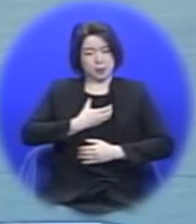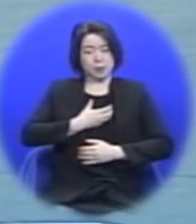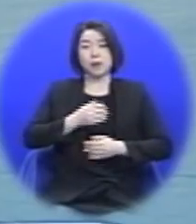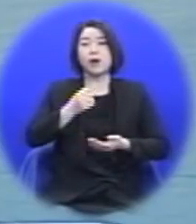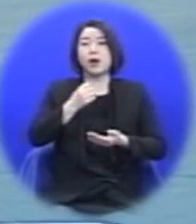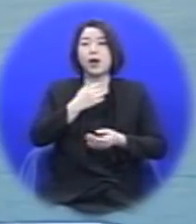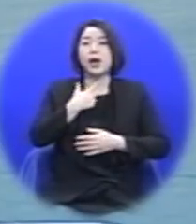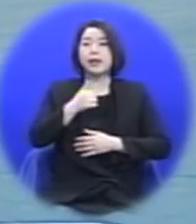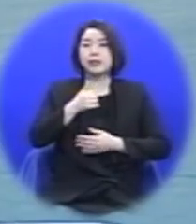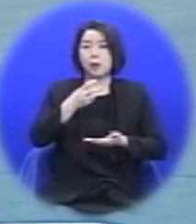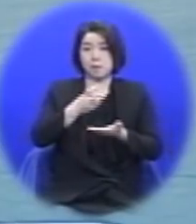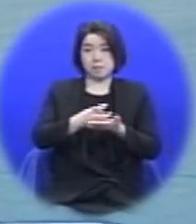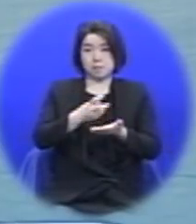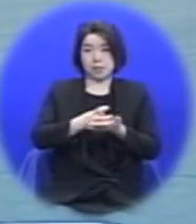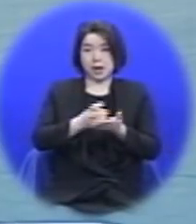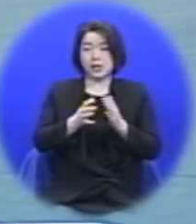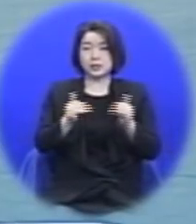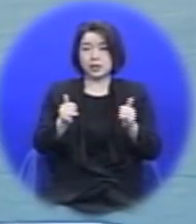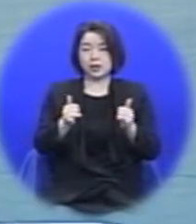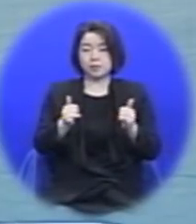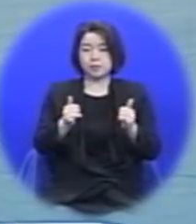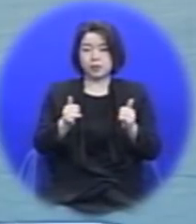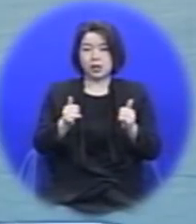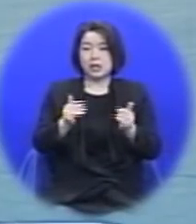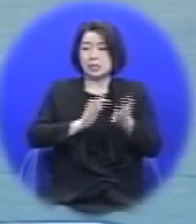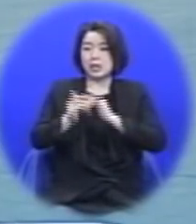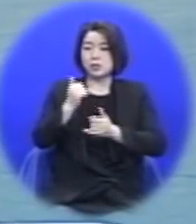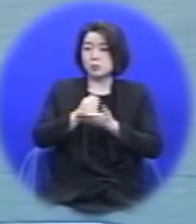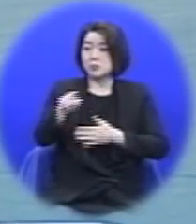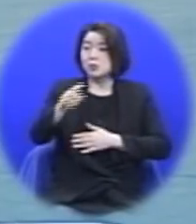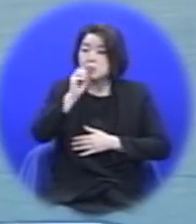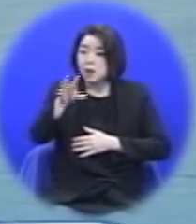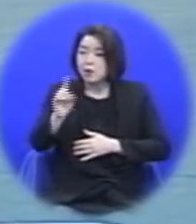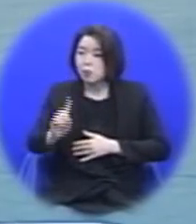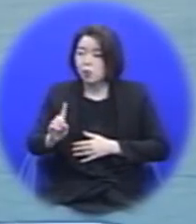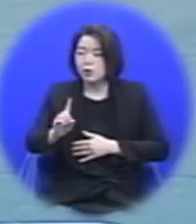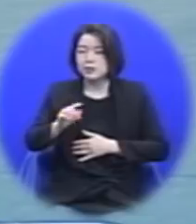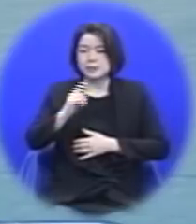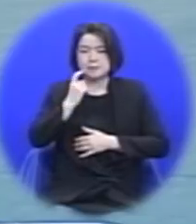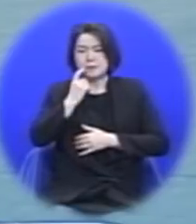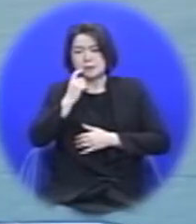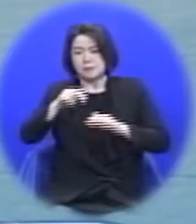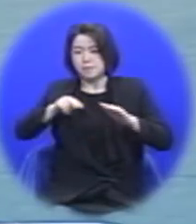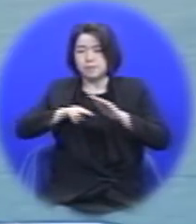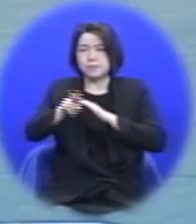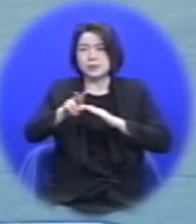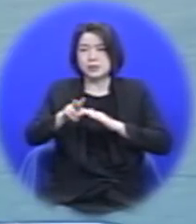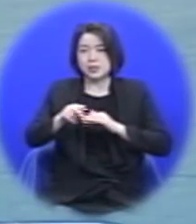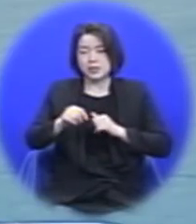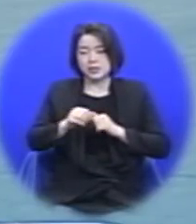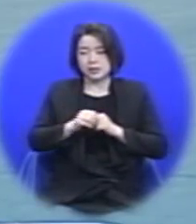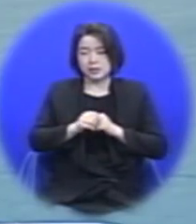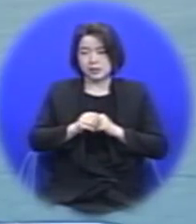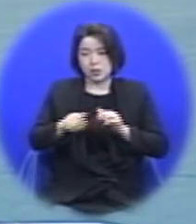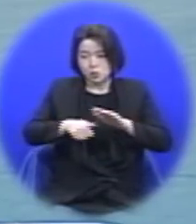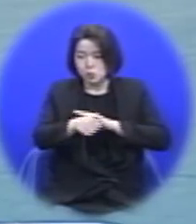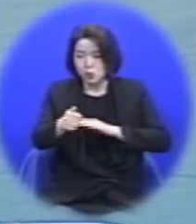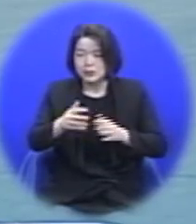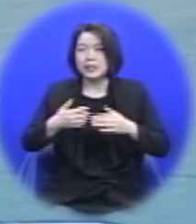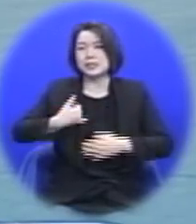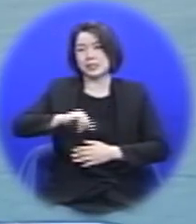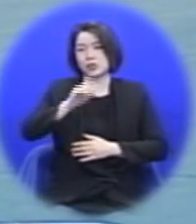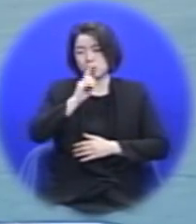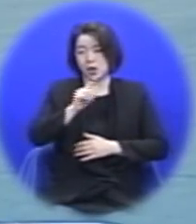바리새인들, 예수님은 독사의 자식이라고 그랬어요. 왜? 그 마음의 중심을 주님이 보셨기 때문에. 요한복음